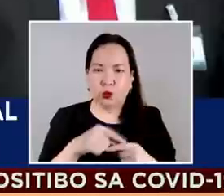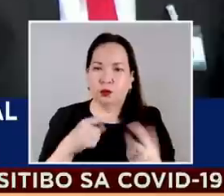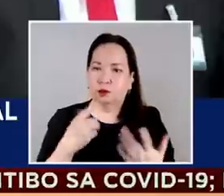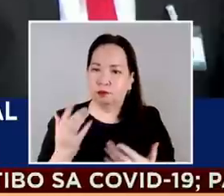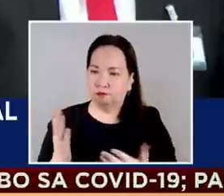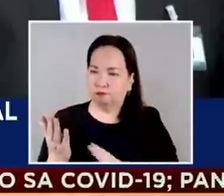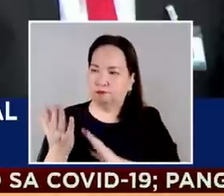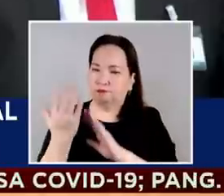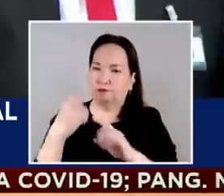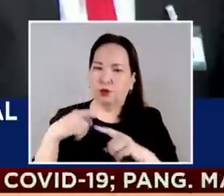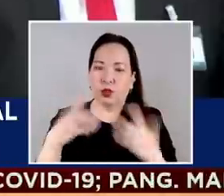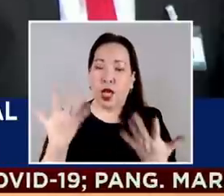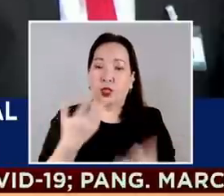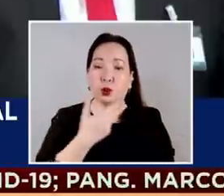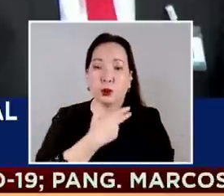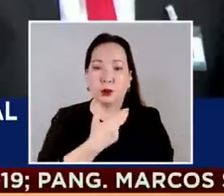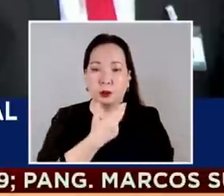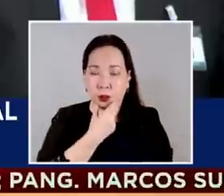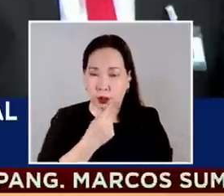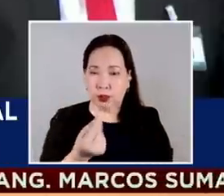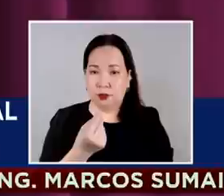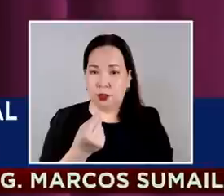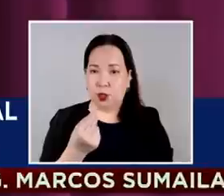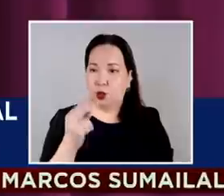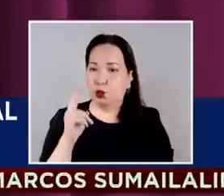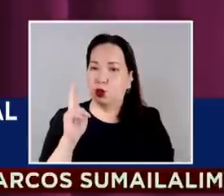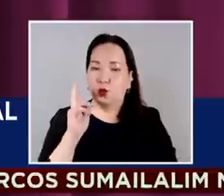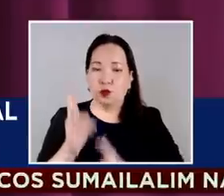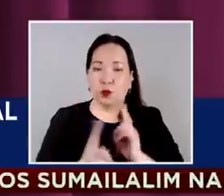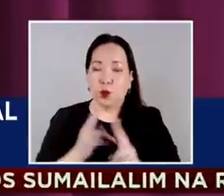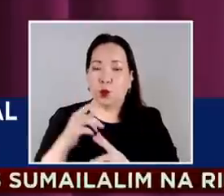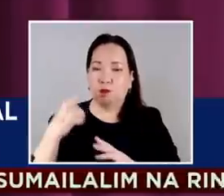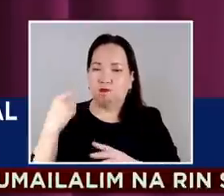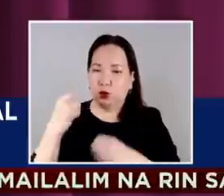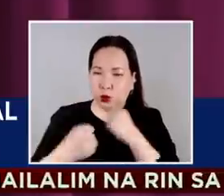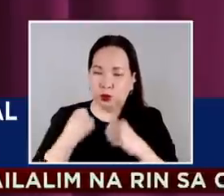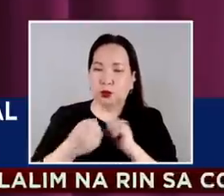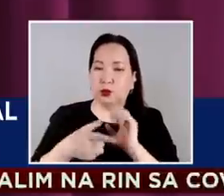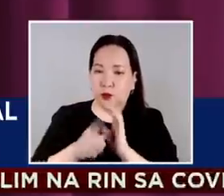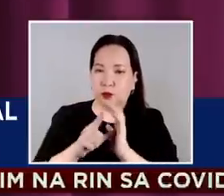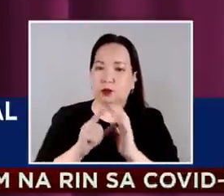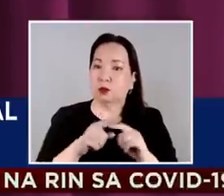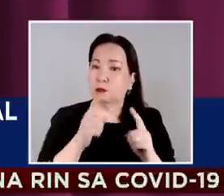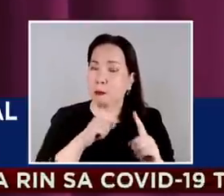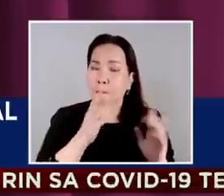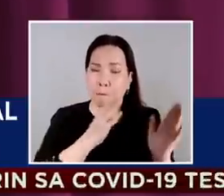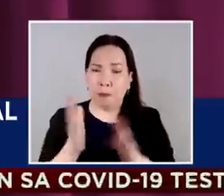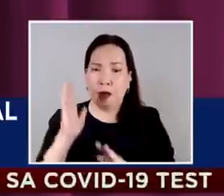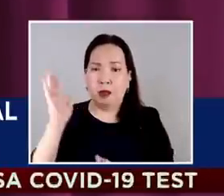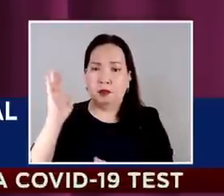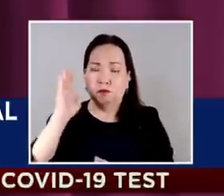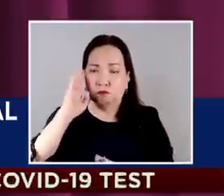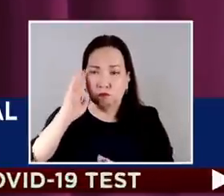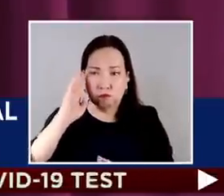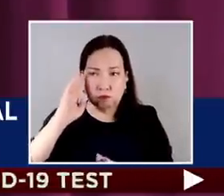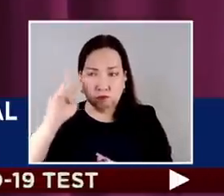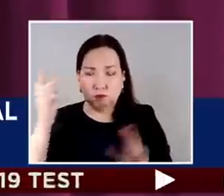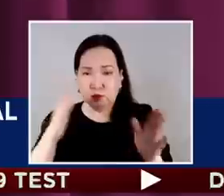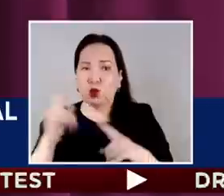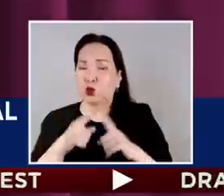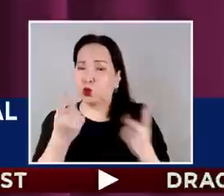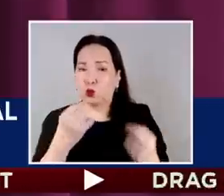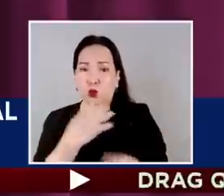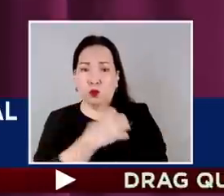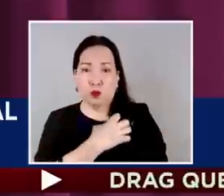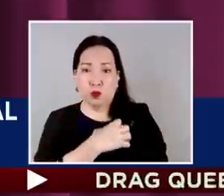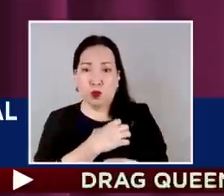Review sa Geneva. Bahagian niya ito ng panawagan ni Pangulong Bongbong Marcos na gagamit lamang ng dahas ang pulis kung kinakailangan